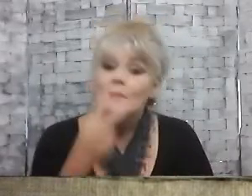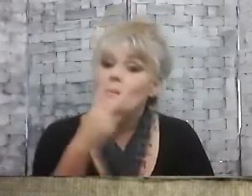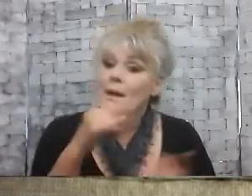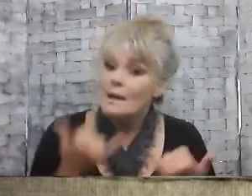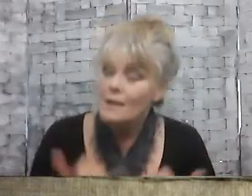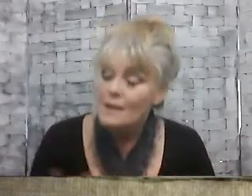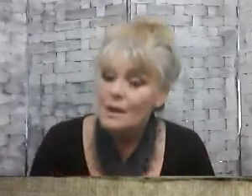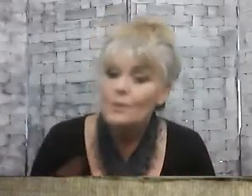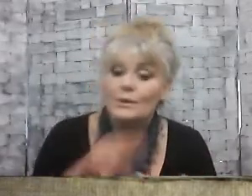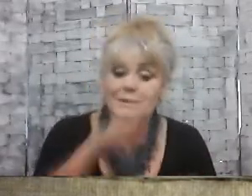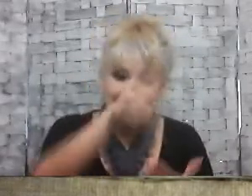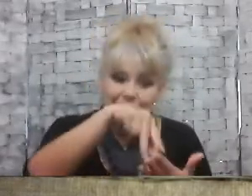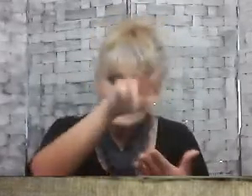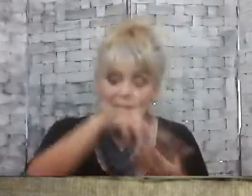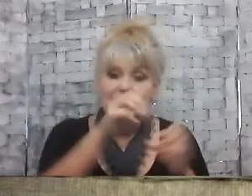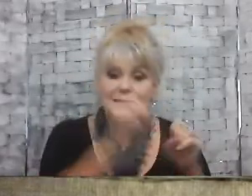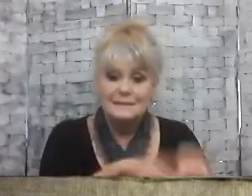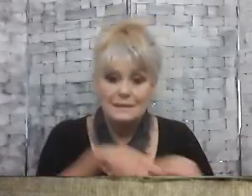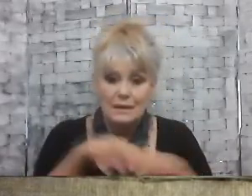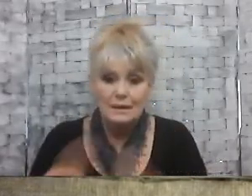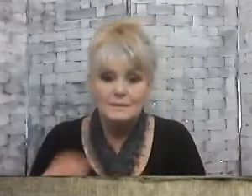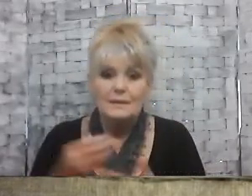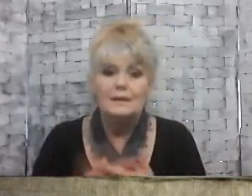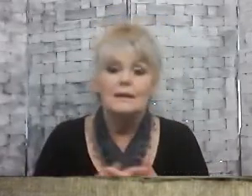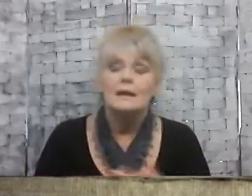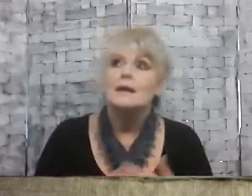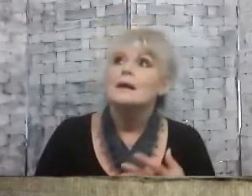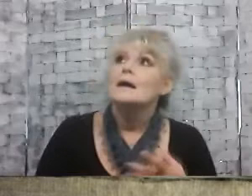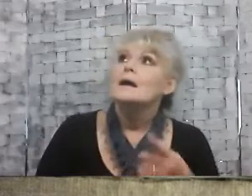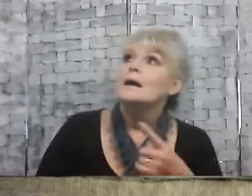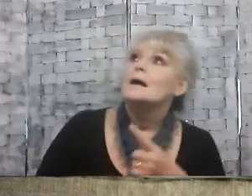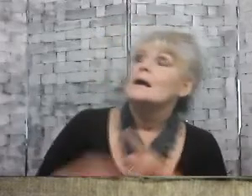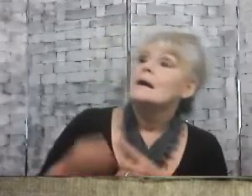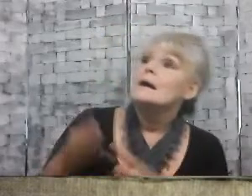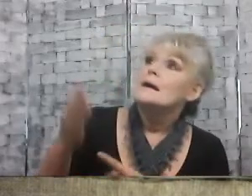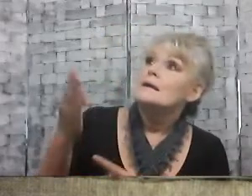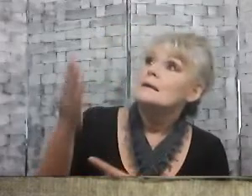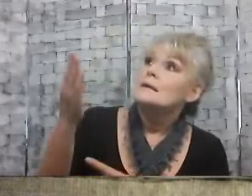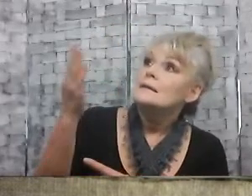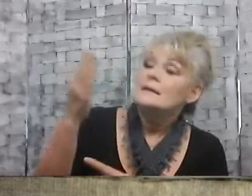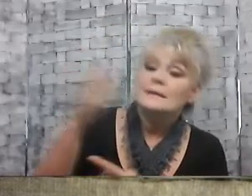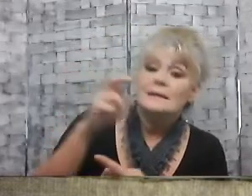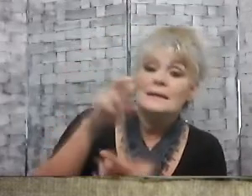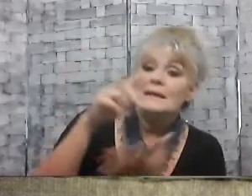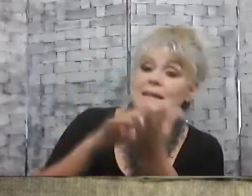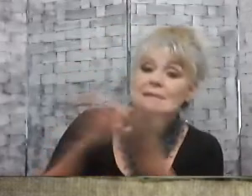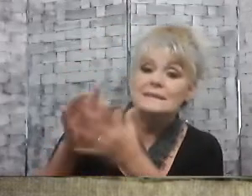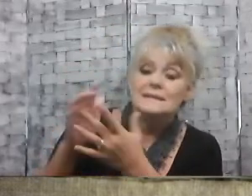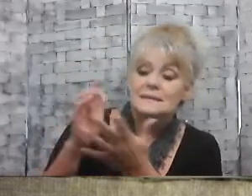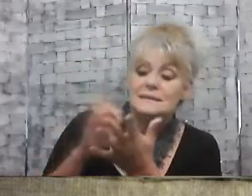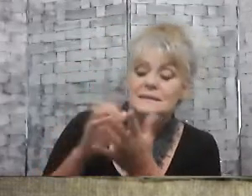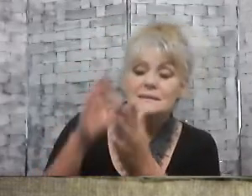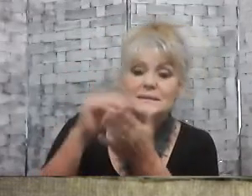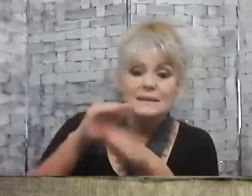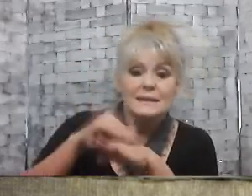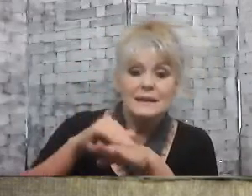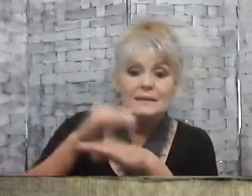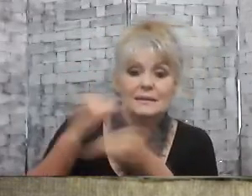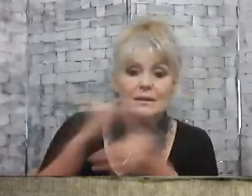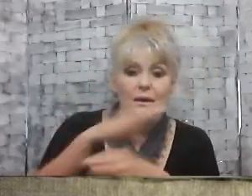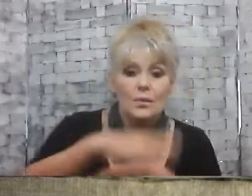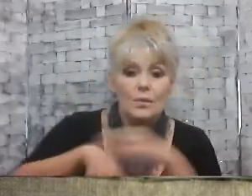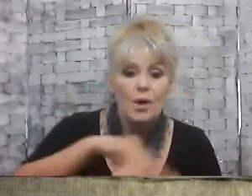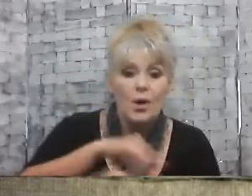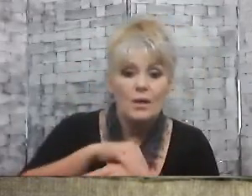Heilige Gees in Handelinge lees, hoe ek het altyd gehoor het, is die tyd van Jesus, wat hy nou moes doen, is nou klaar. Nou sit